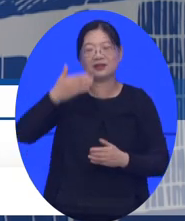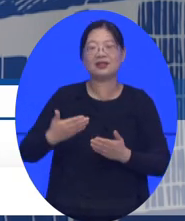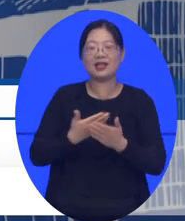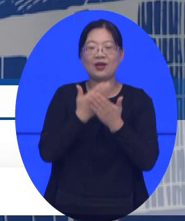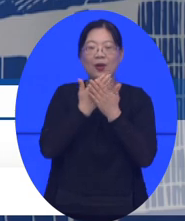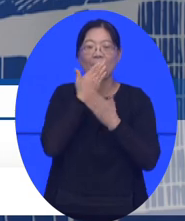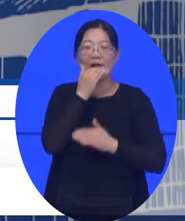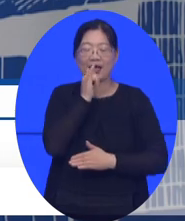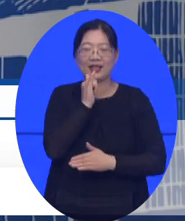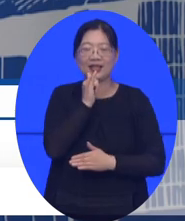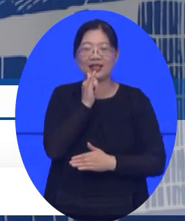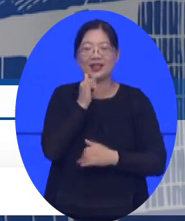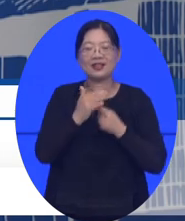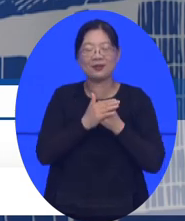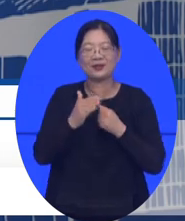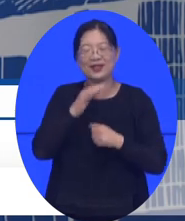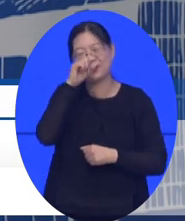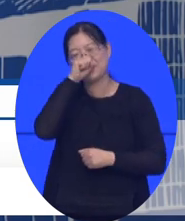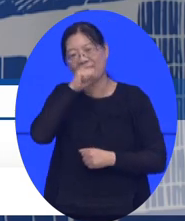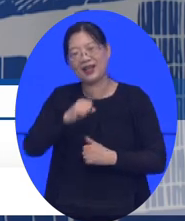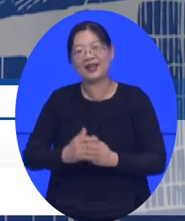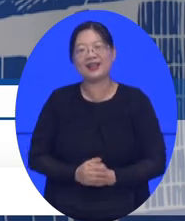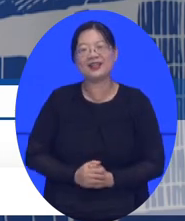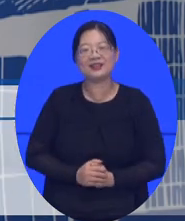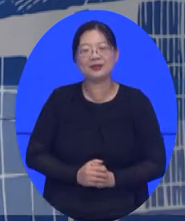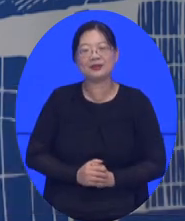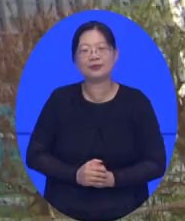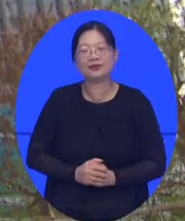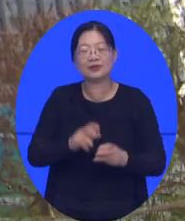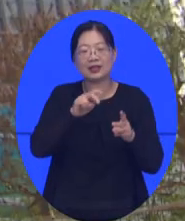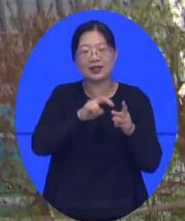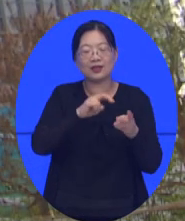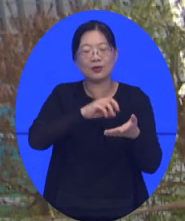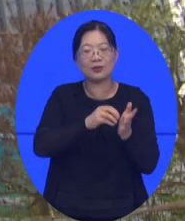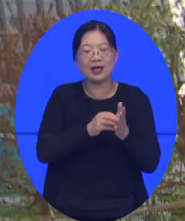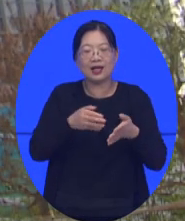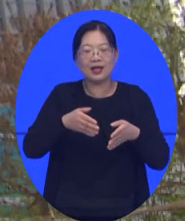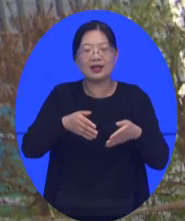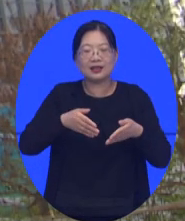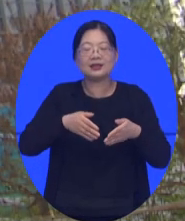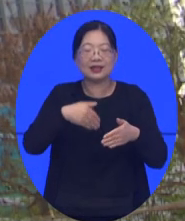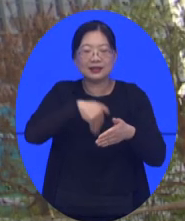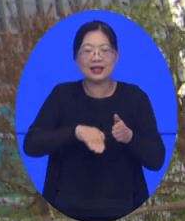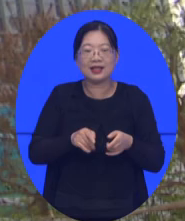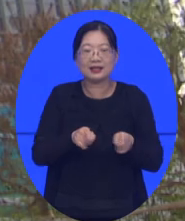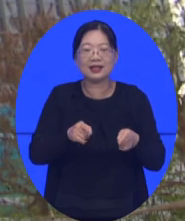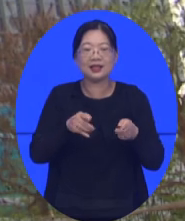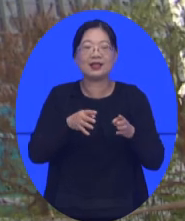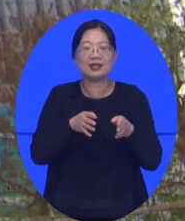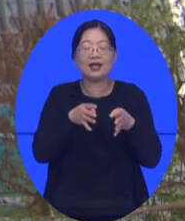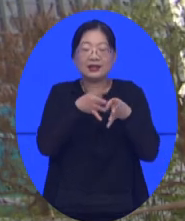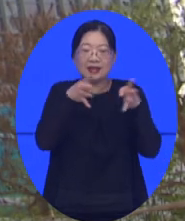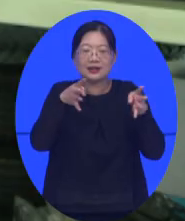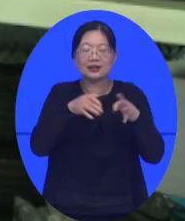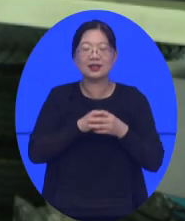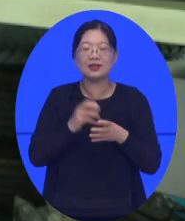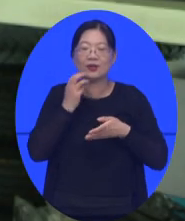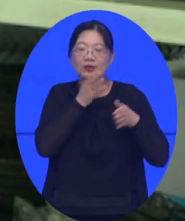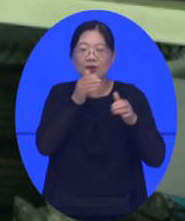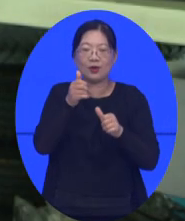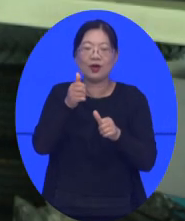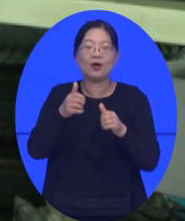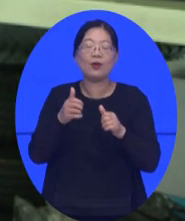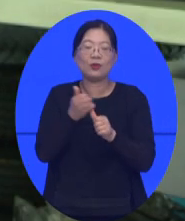수 있는 있어서 너무 좋은 것 같아요. 센터 규모는 지하 1층, 지상 4층으로